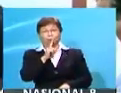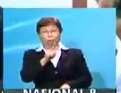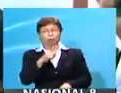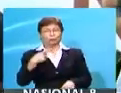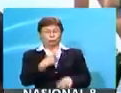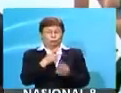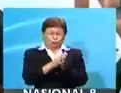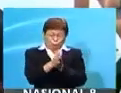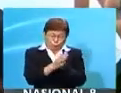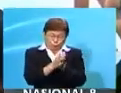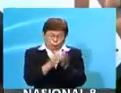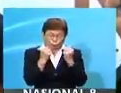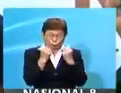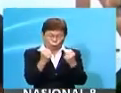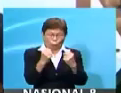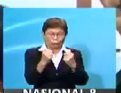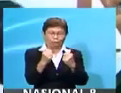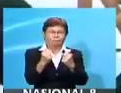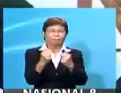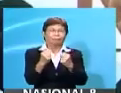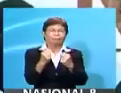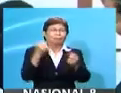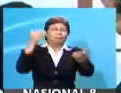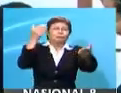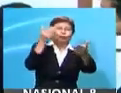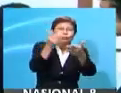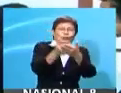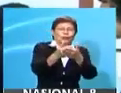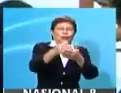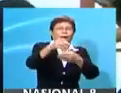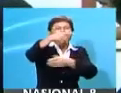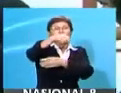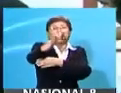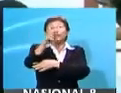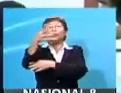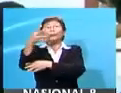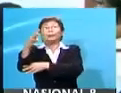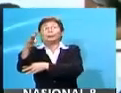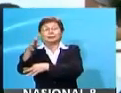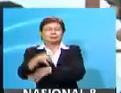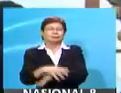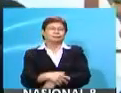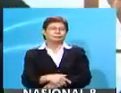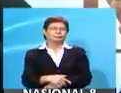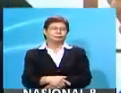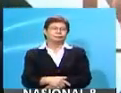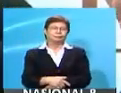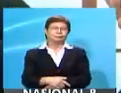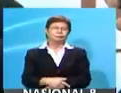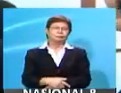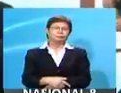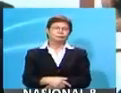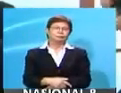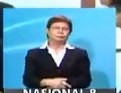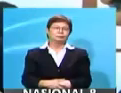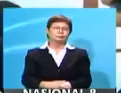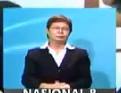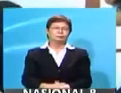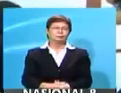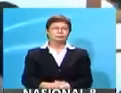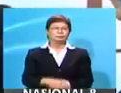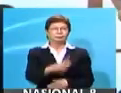berusaha untuk mengukuhkan kedudukan kita menjelang pru1 ee dan mungkin